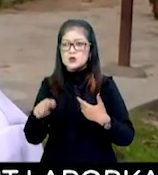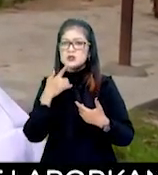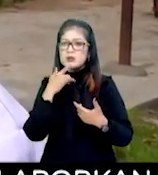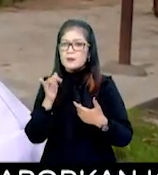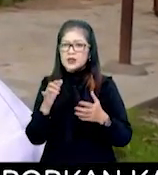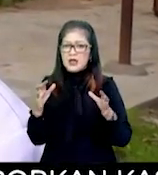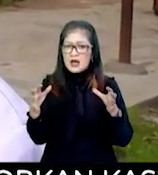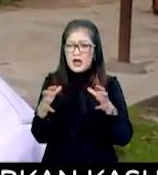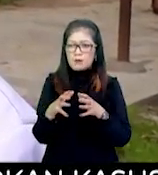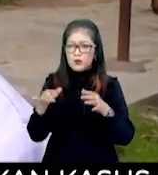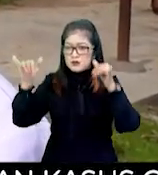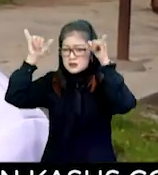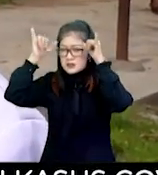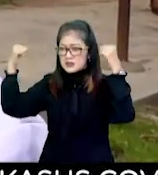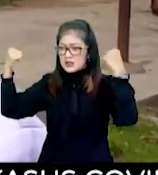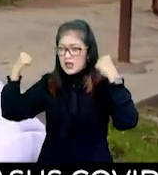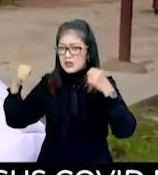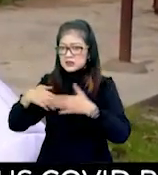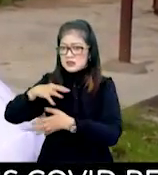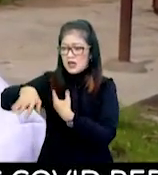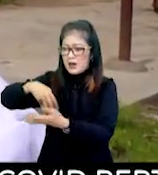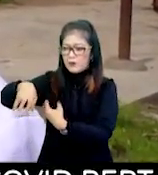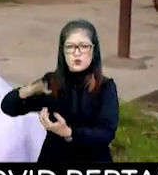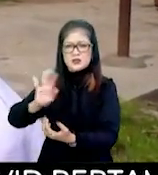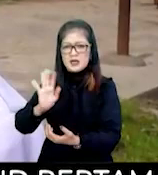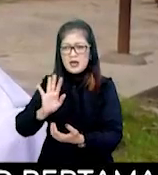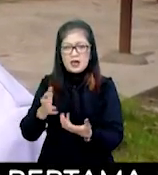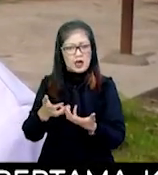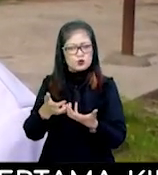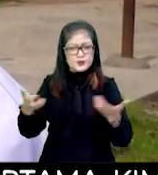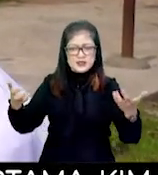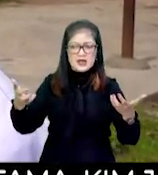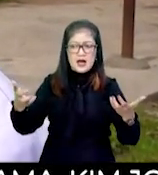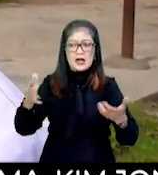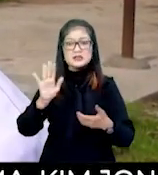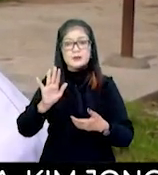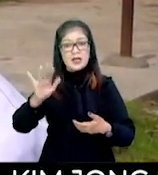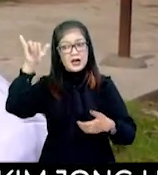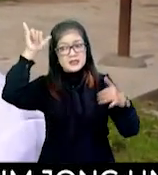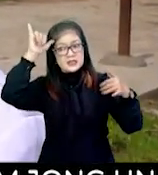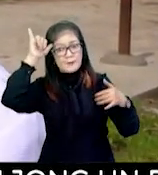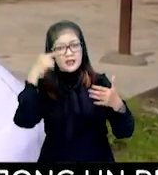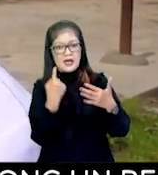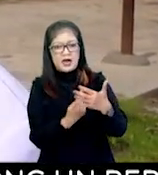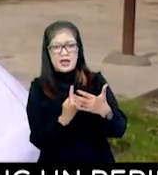yang sehat yang ada di rumahnya. Terus sementara di karantina, di desinfektan